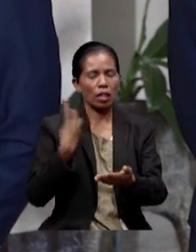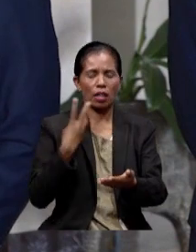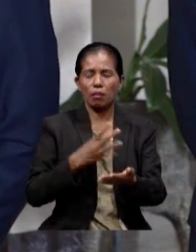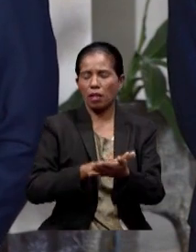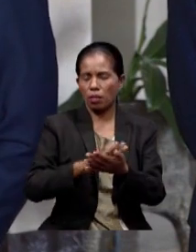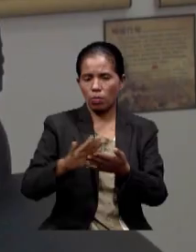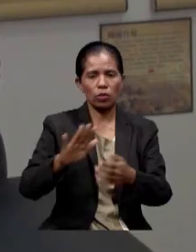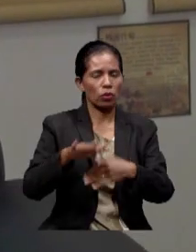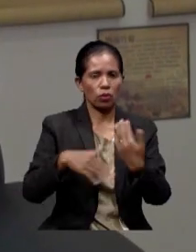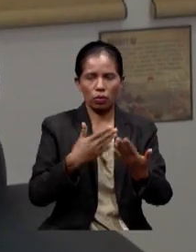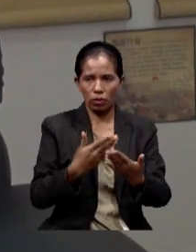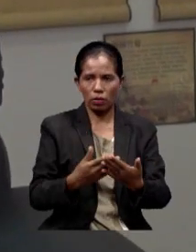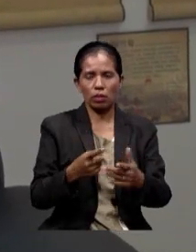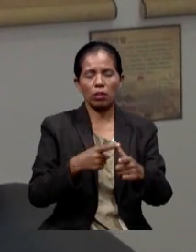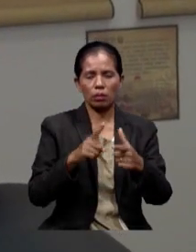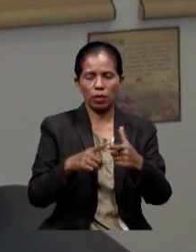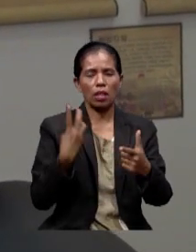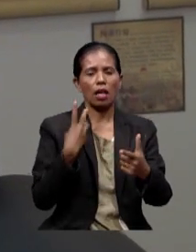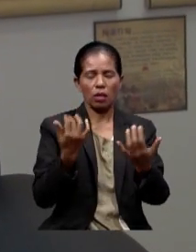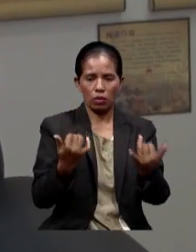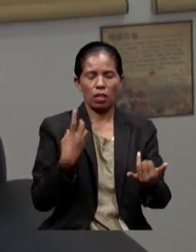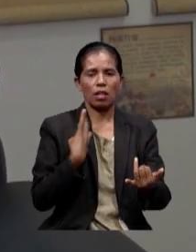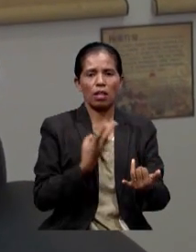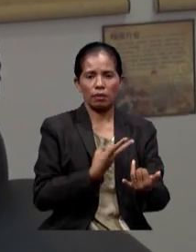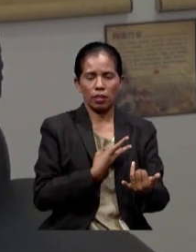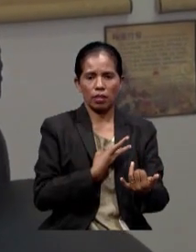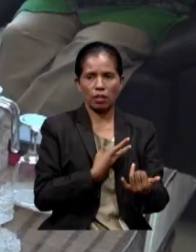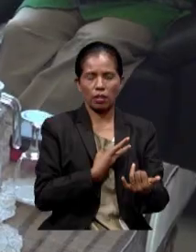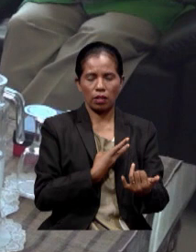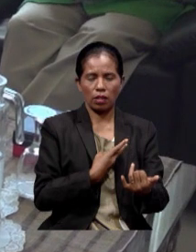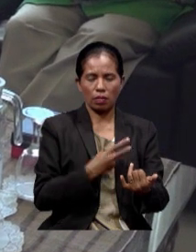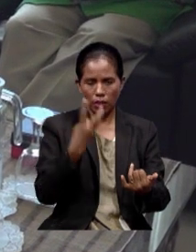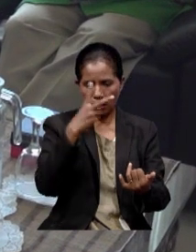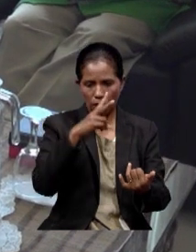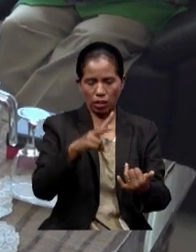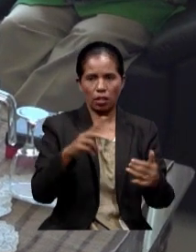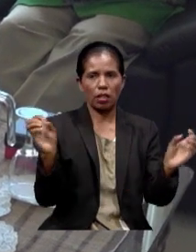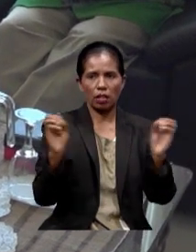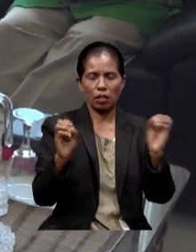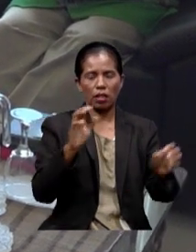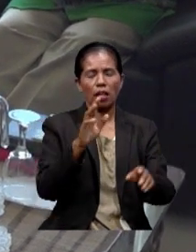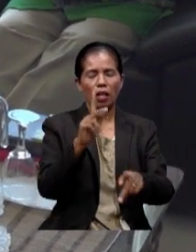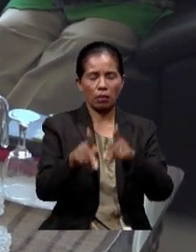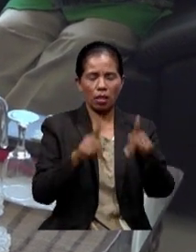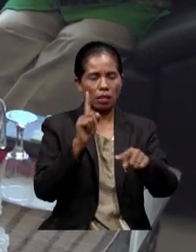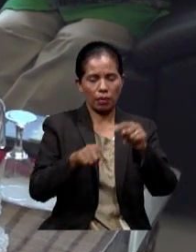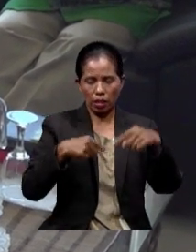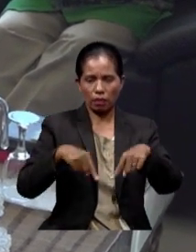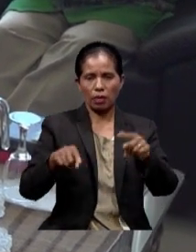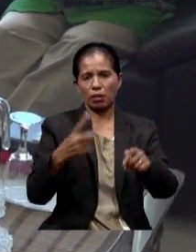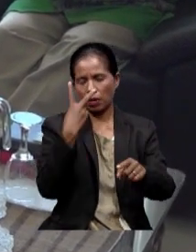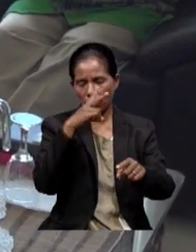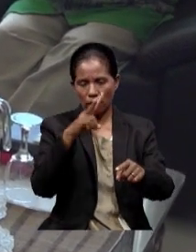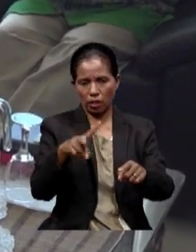dipois jitan, agora da down ami kontrola de laos labele laos bantu ema baneba ami kontrola de